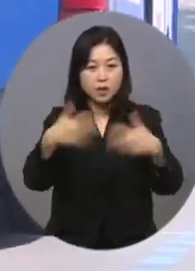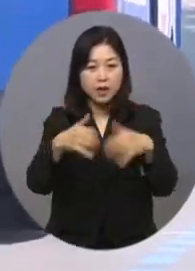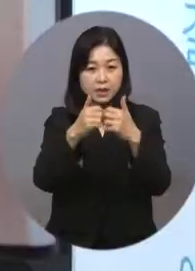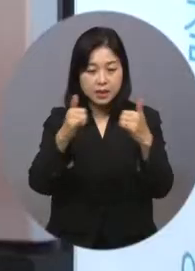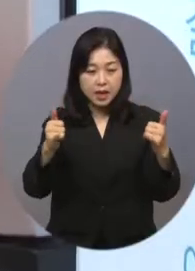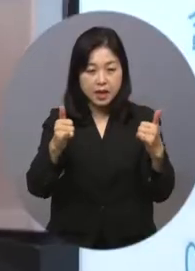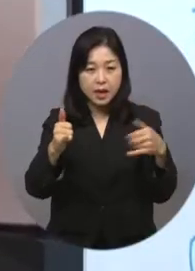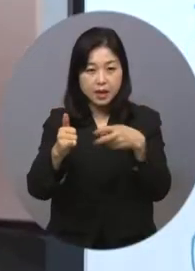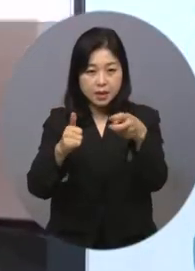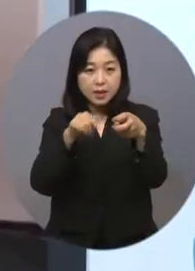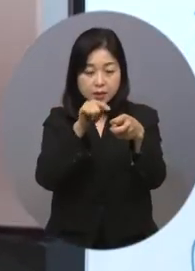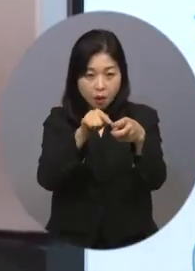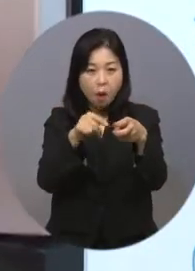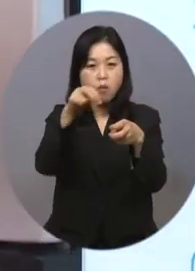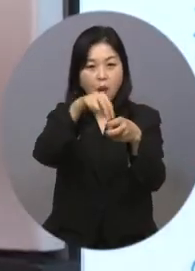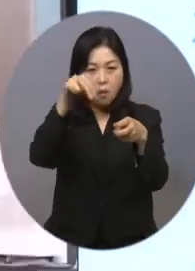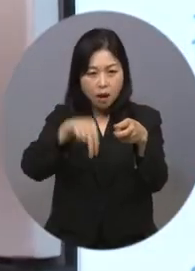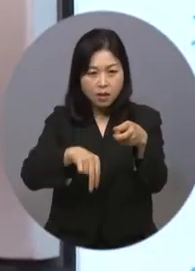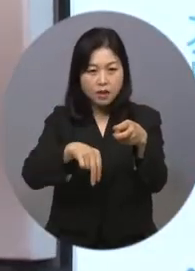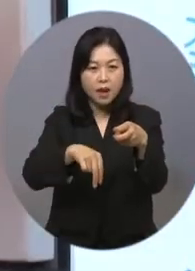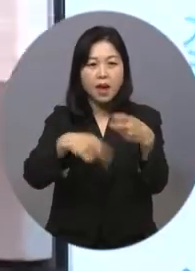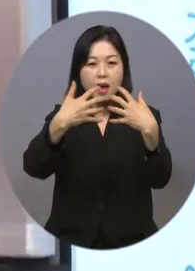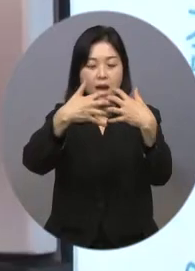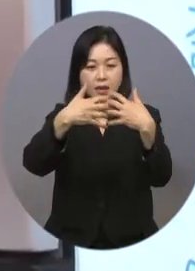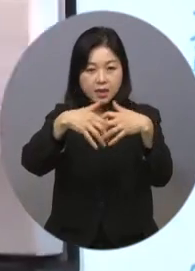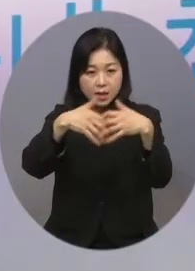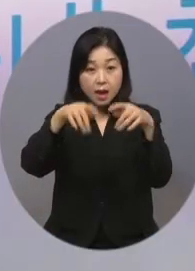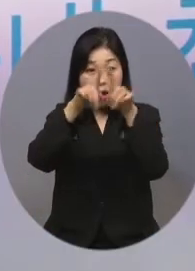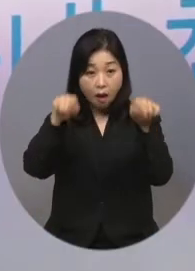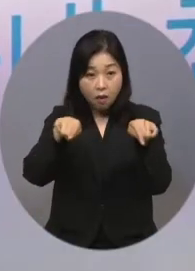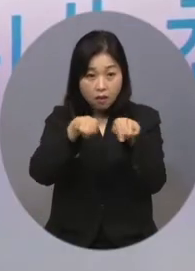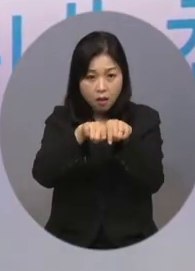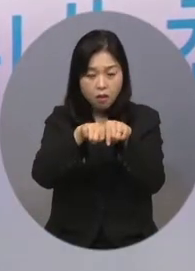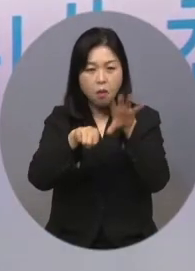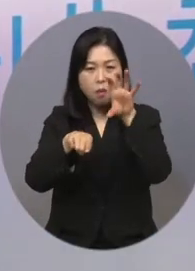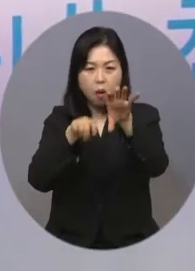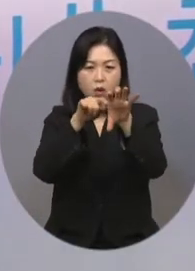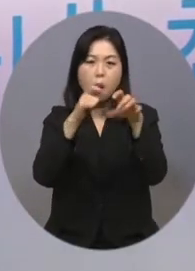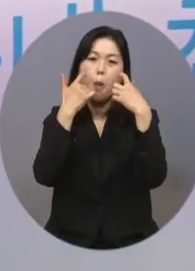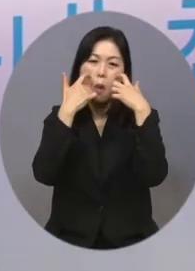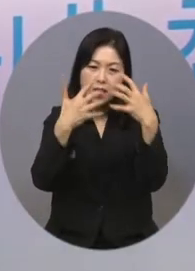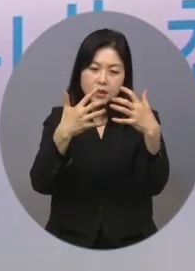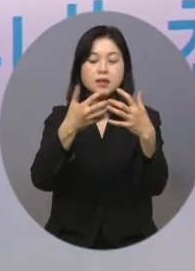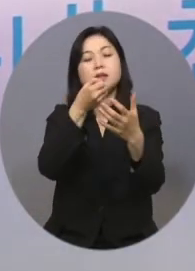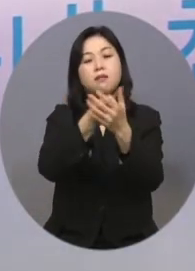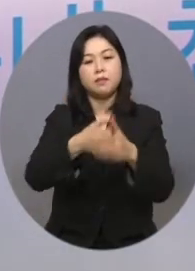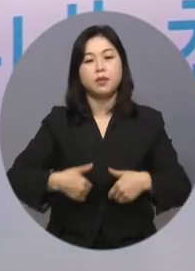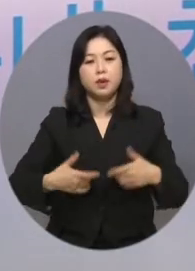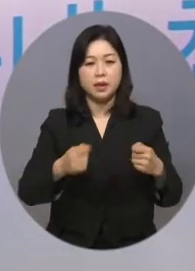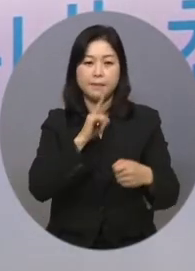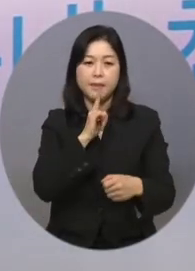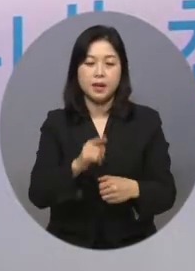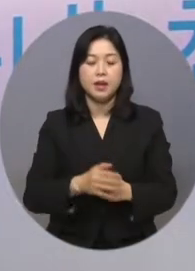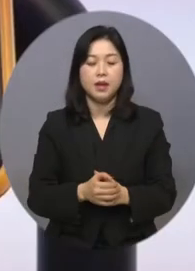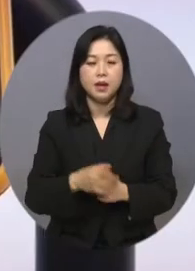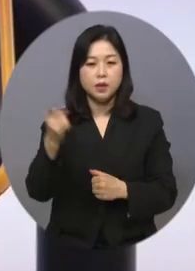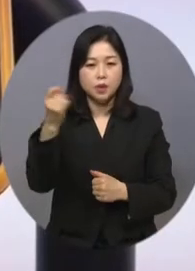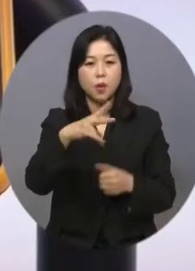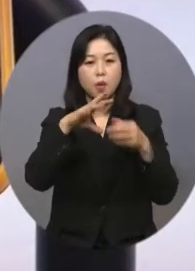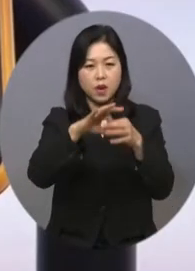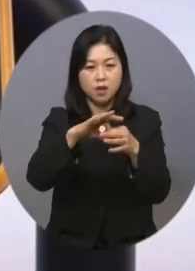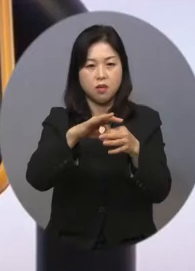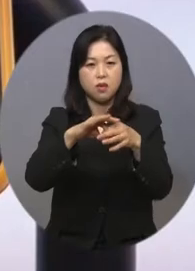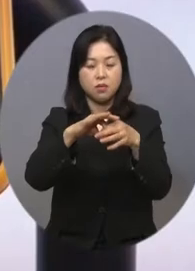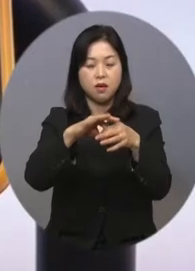카드 단말기 설치에 대한 명확한 규정을 마련해야 한다고 목소리를 높였습니다. 아울러 다양한 이해관계자들에게